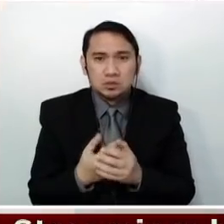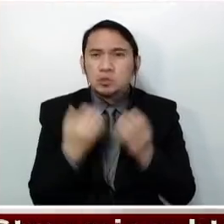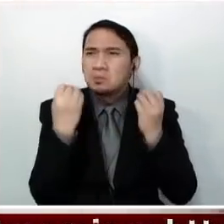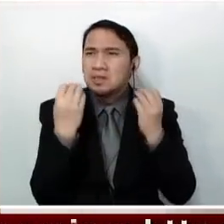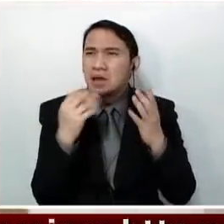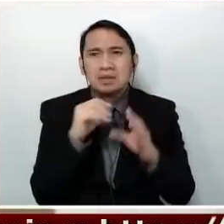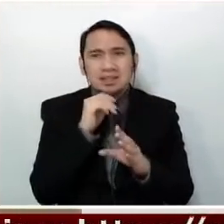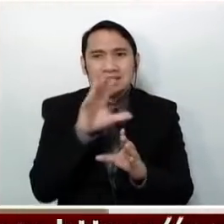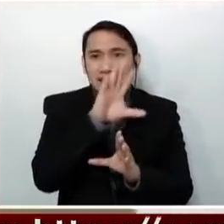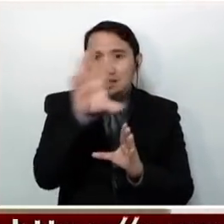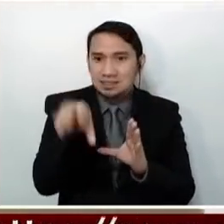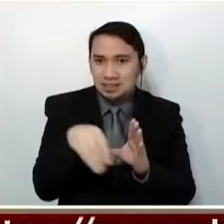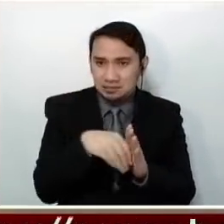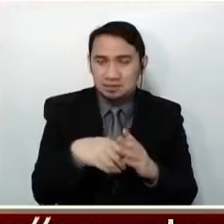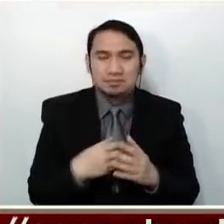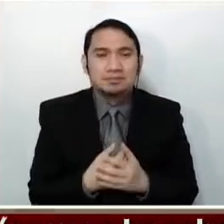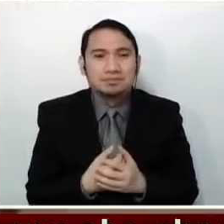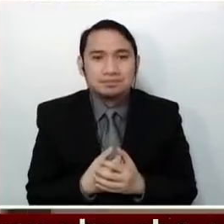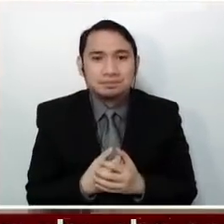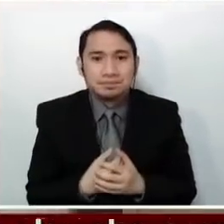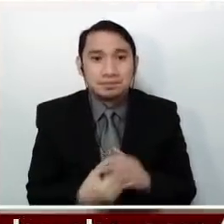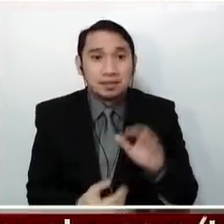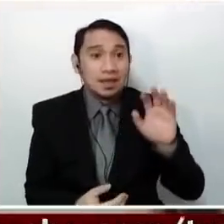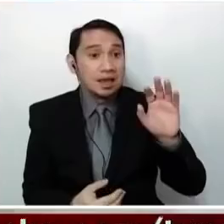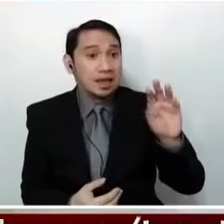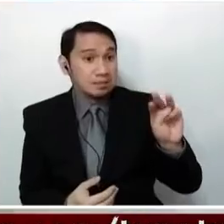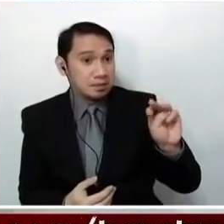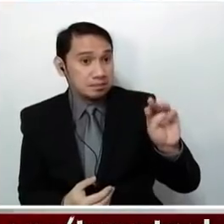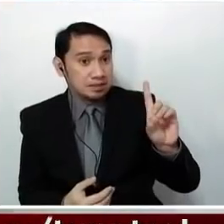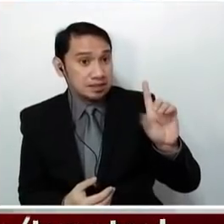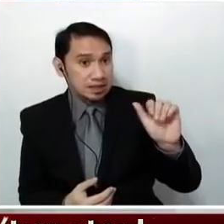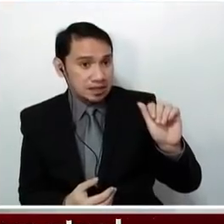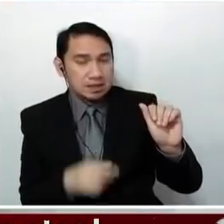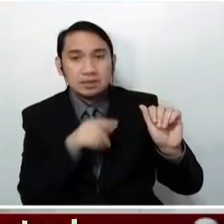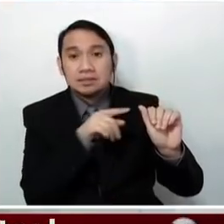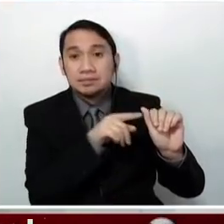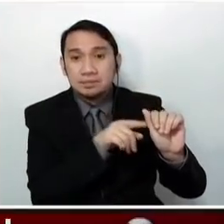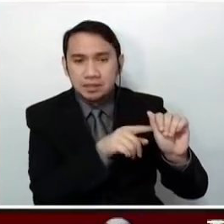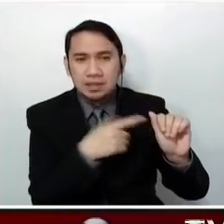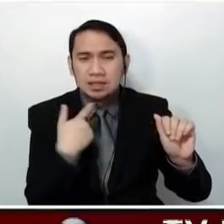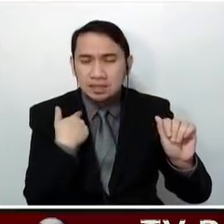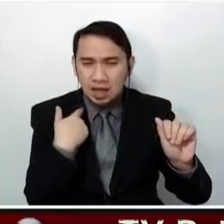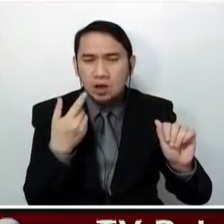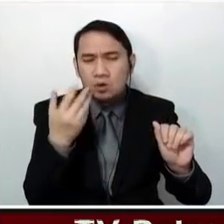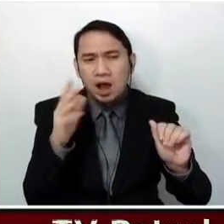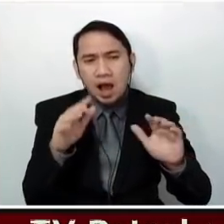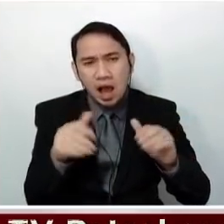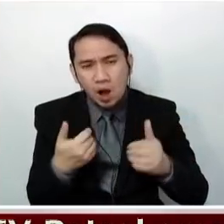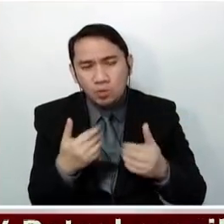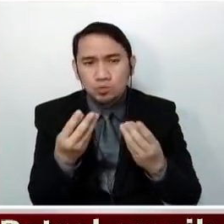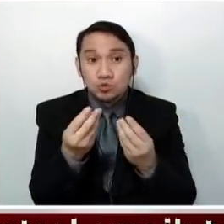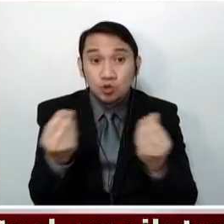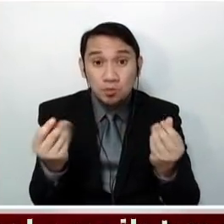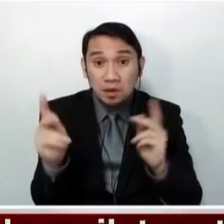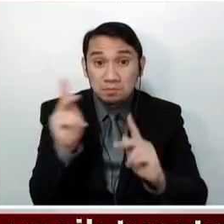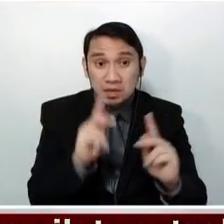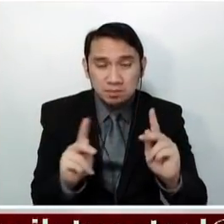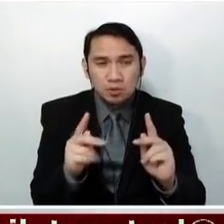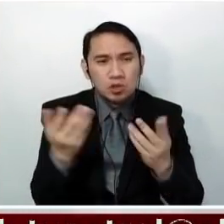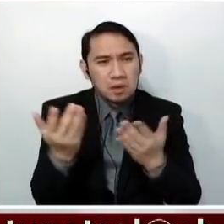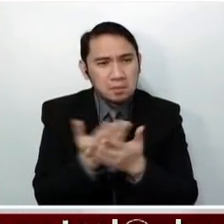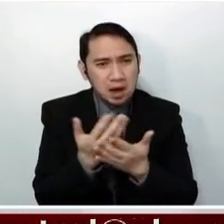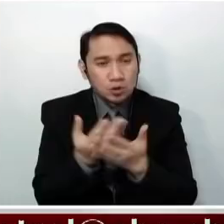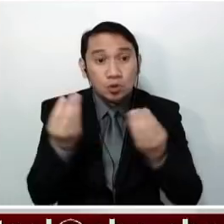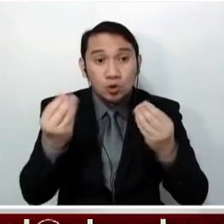isasama. May tugon naman ang MMDA sa mga bago lamang nawala ng trabaho at wala sa listahan. Yan pa ang